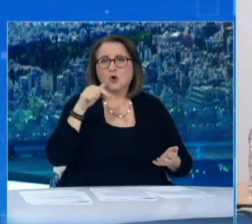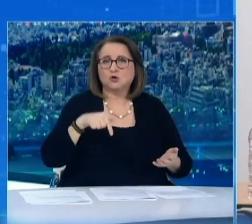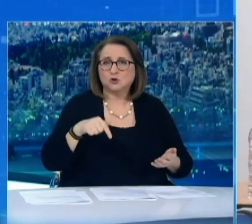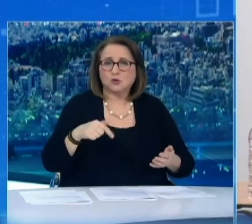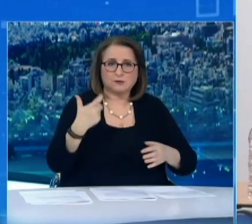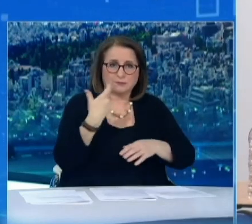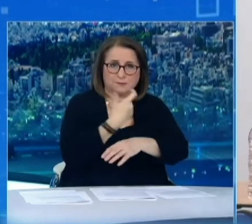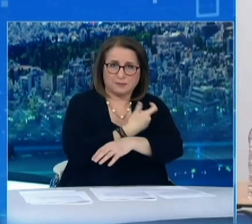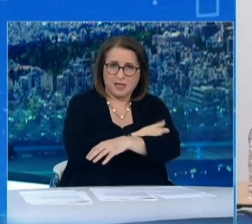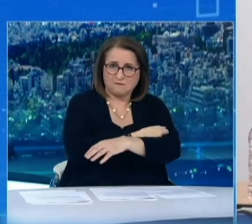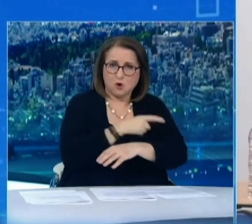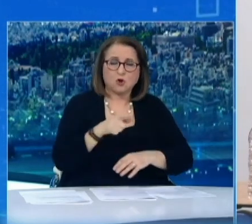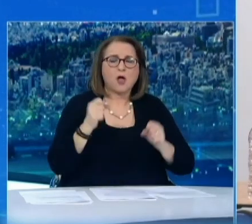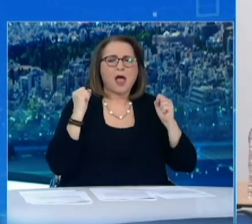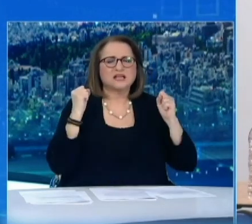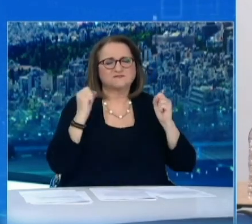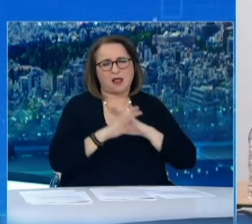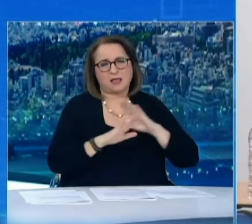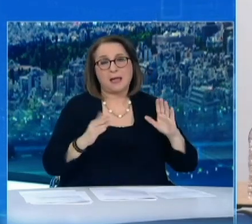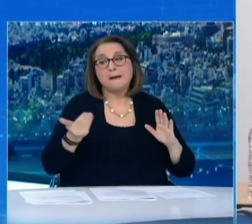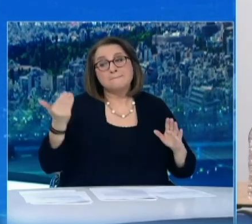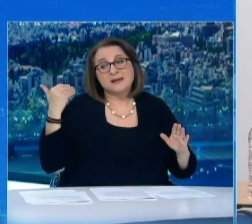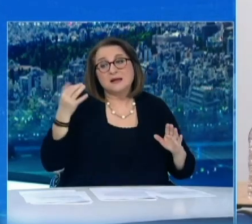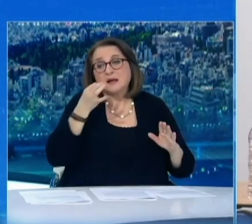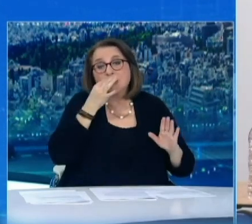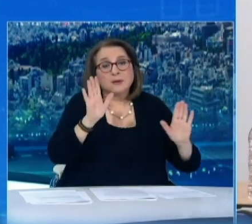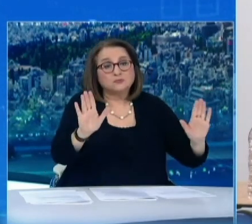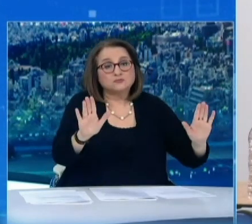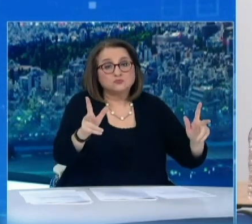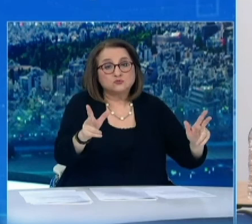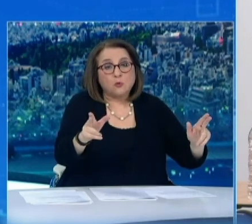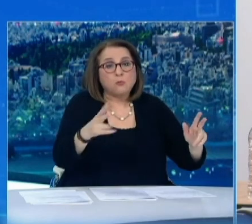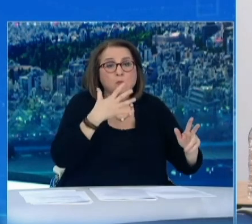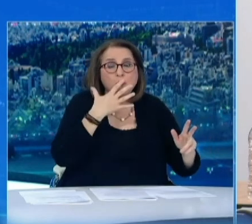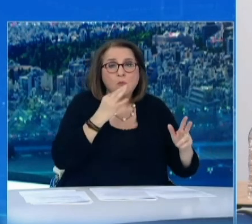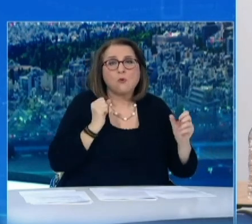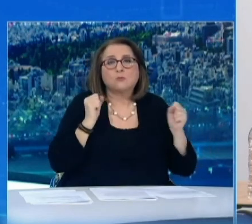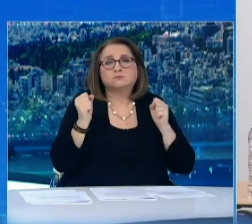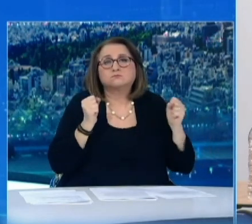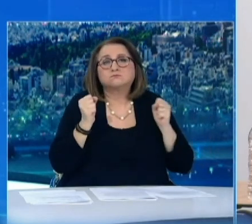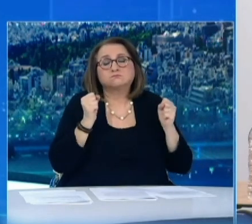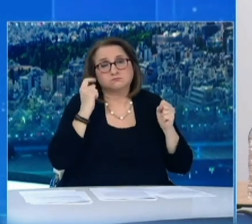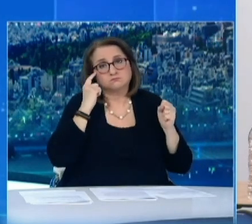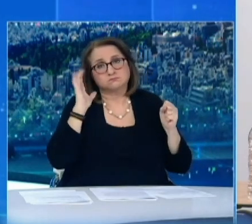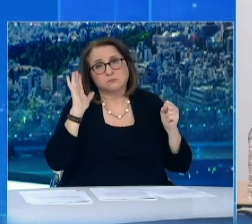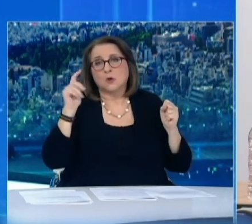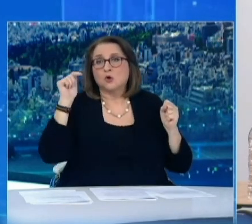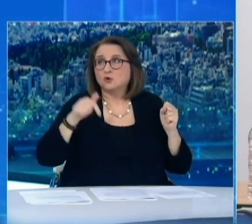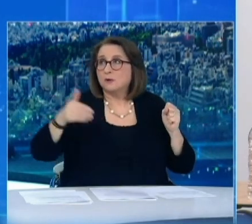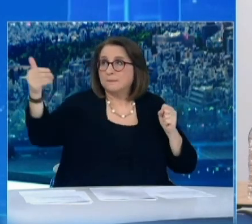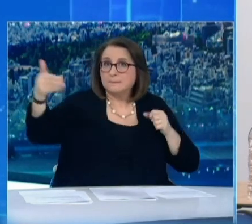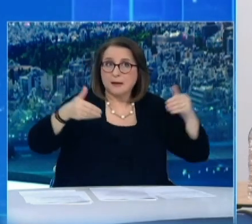εμβόλιο είναι ασφαλές. Χρειάζομαστε όμως τα στοιχεία, τα